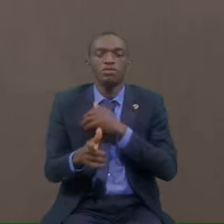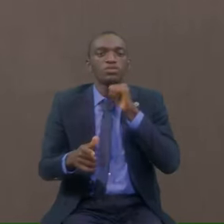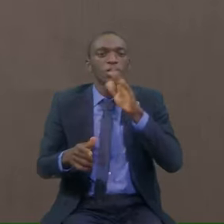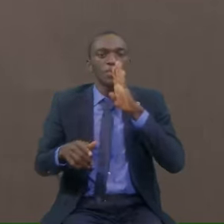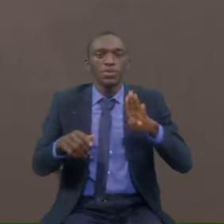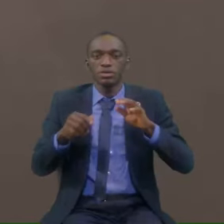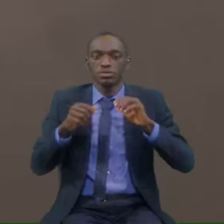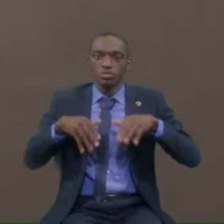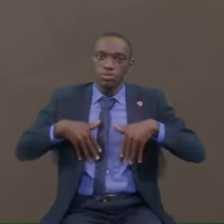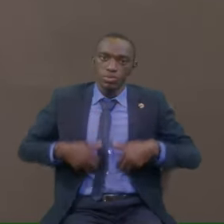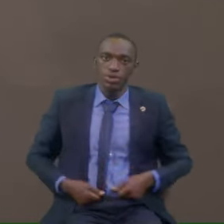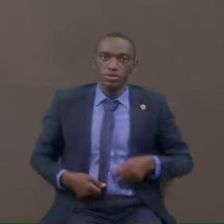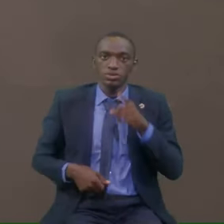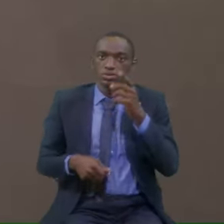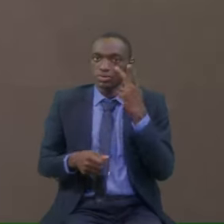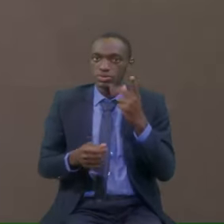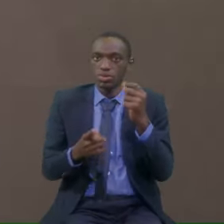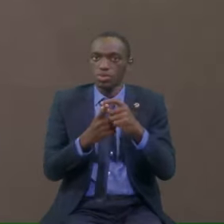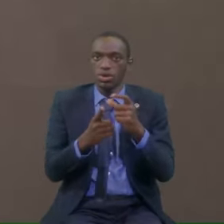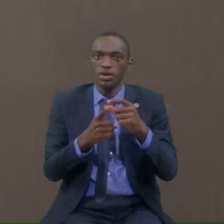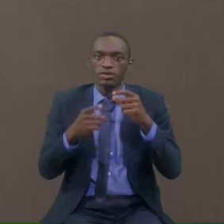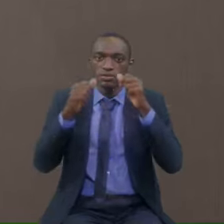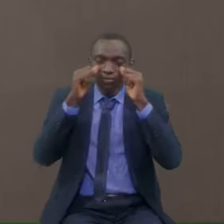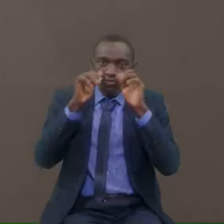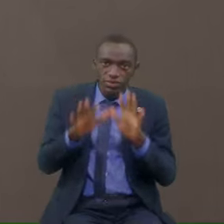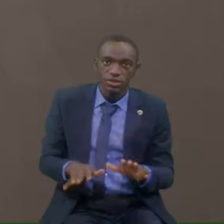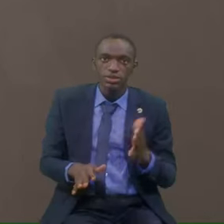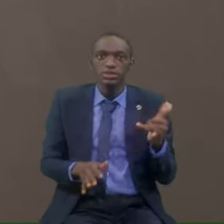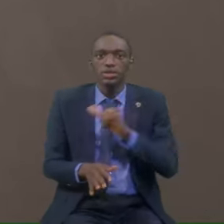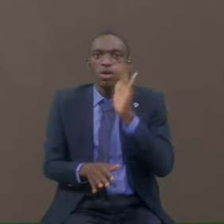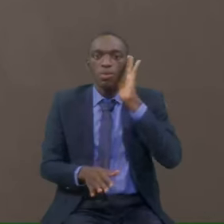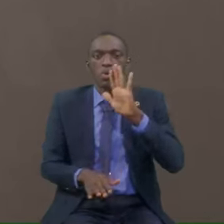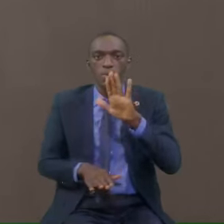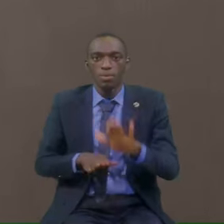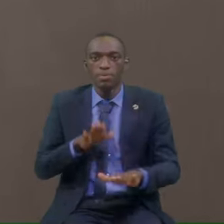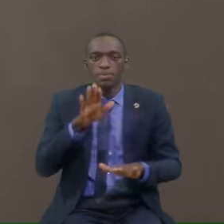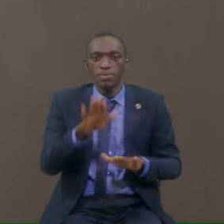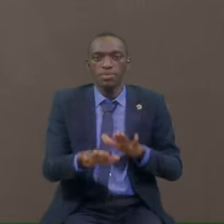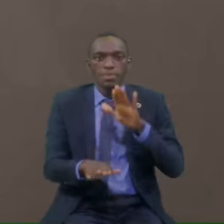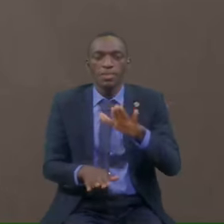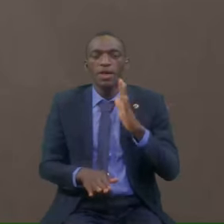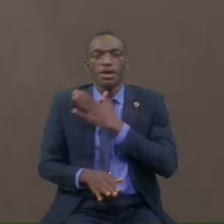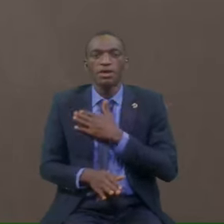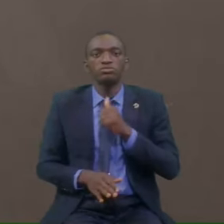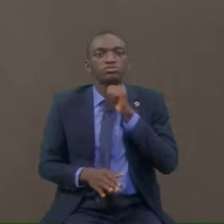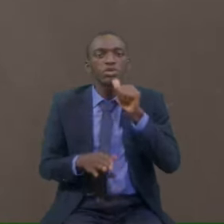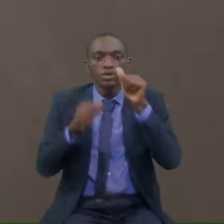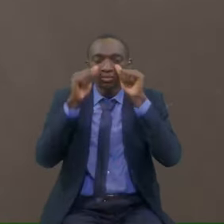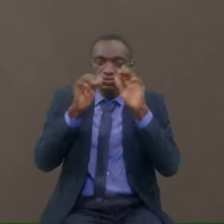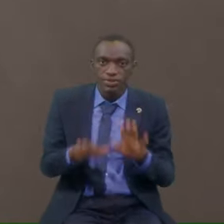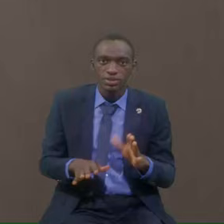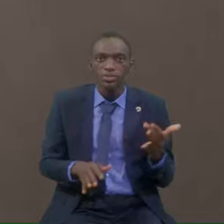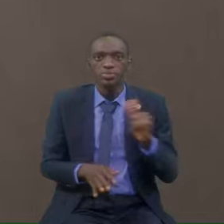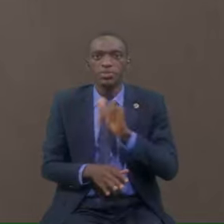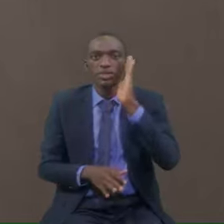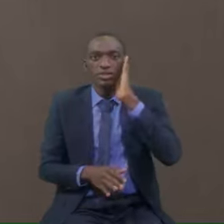point. Voyez le mot fatigué, une fois encore, on dit ils marchent et ne se fatiguent point.